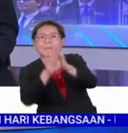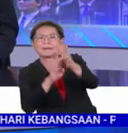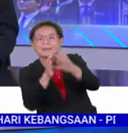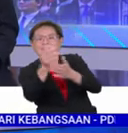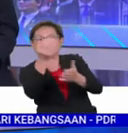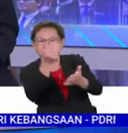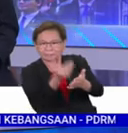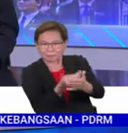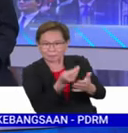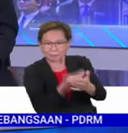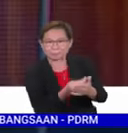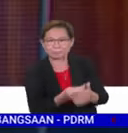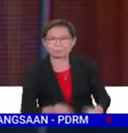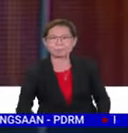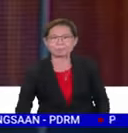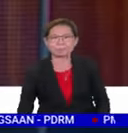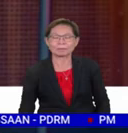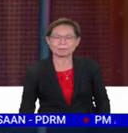RM1.5 bilion.